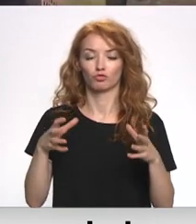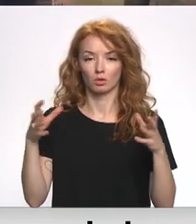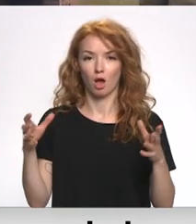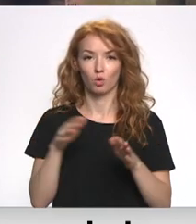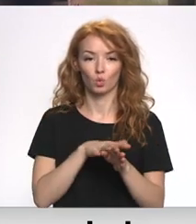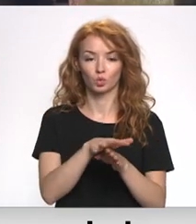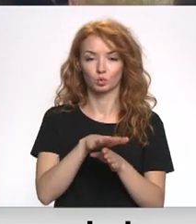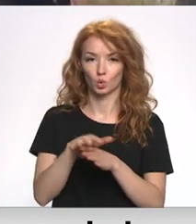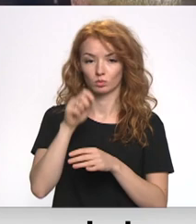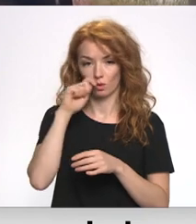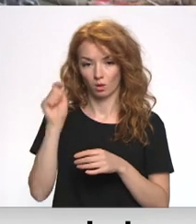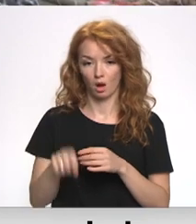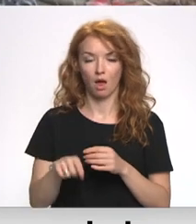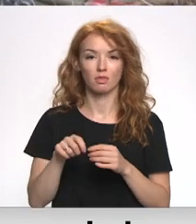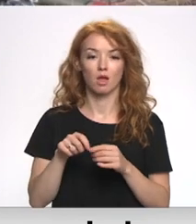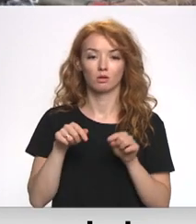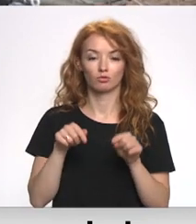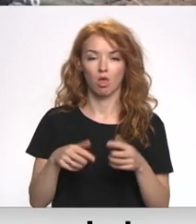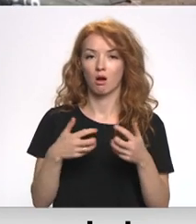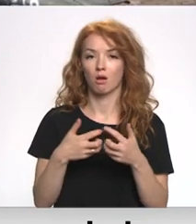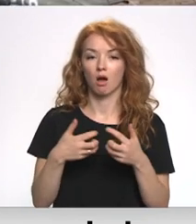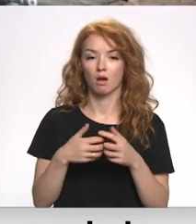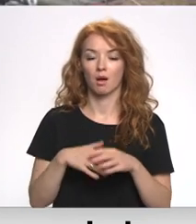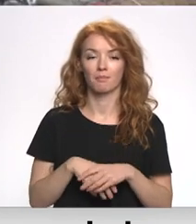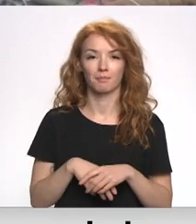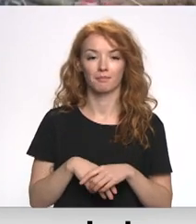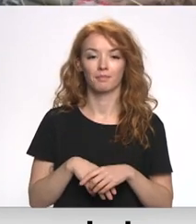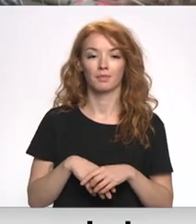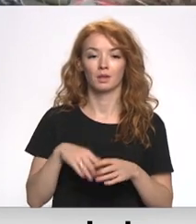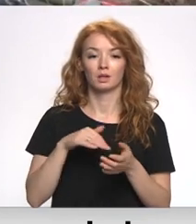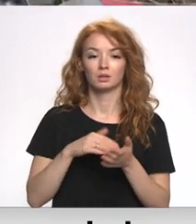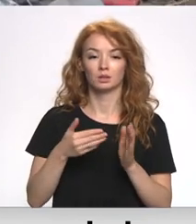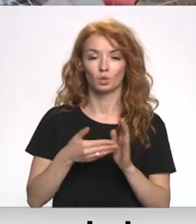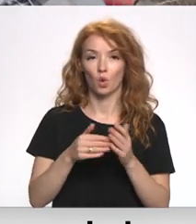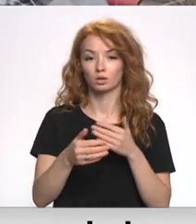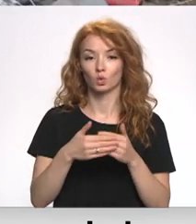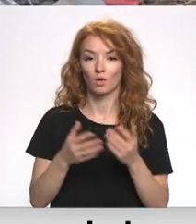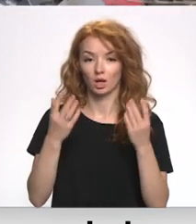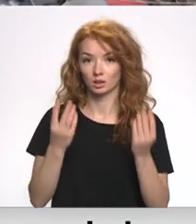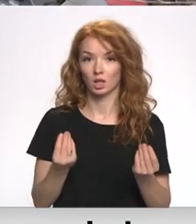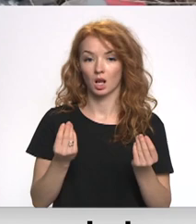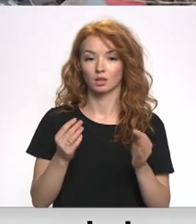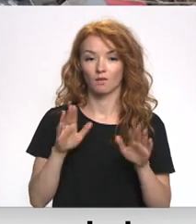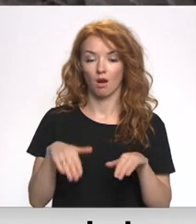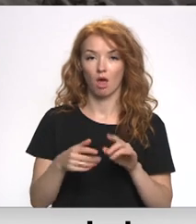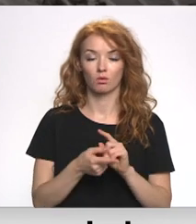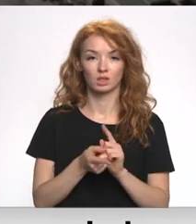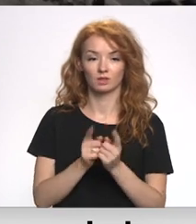uzbrukumus Ukrainai šajā te karā. Līdz ar to situācija tuvākajās dienās varētu izvērsties